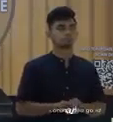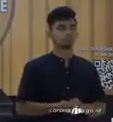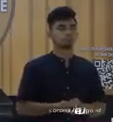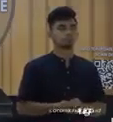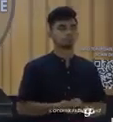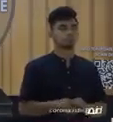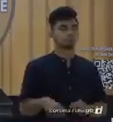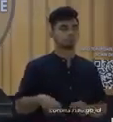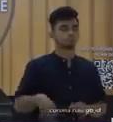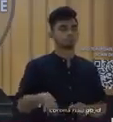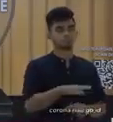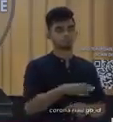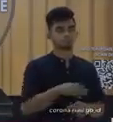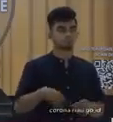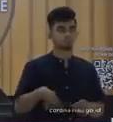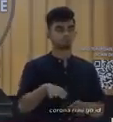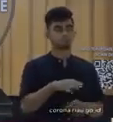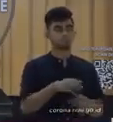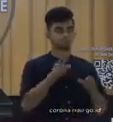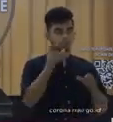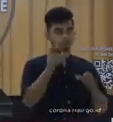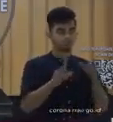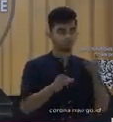masyarakatnya kena semua, kemudian kebal.